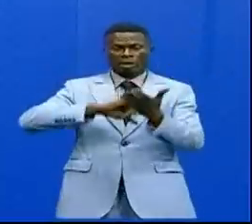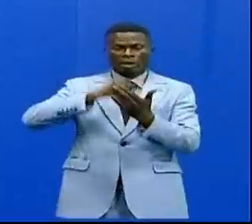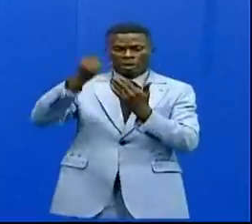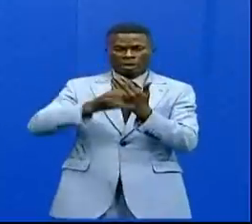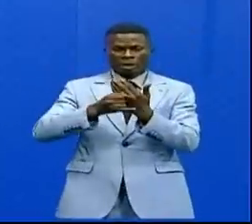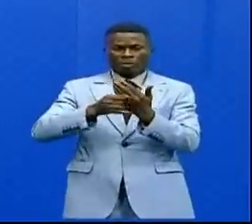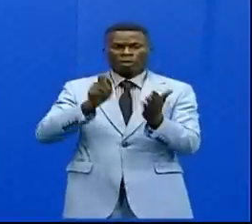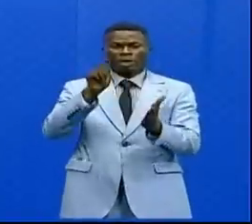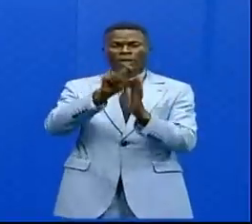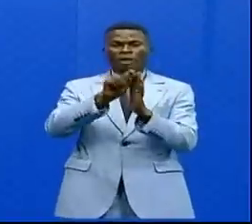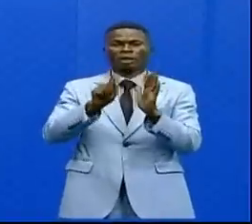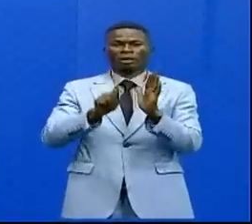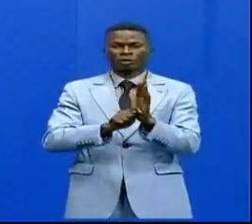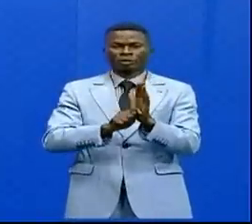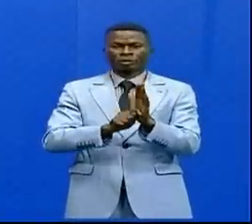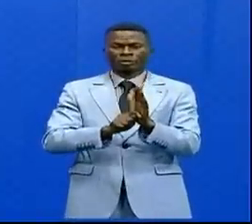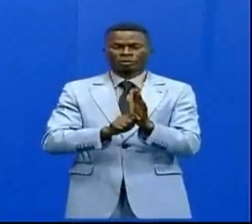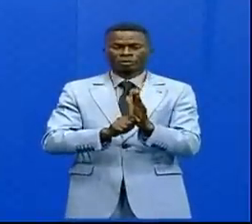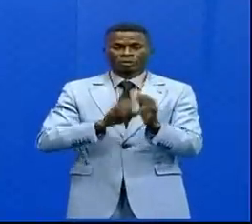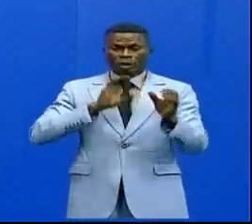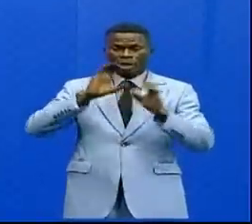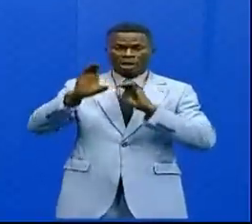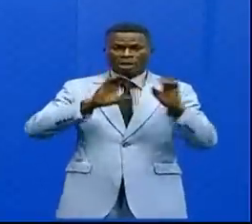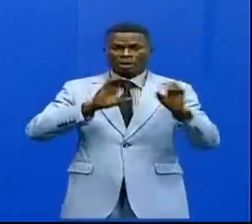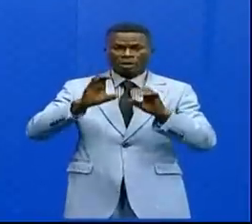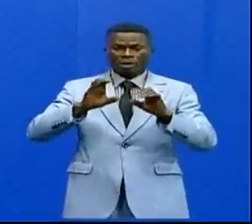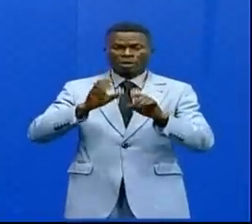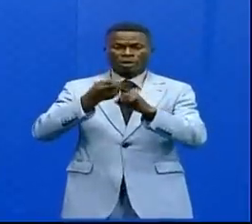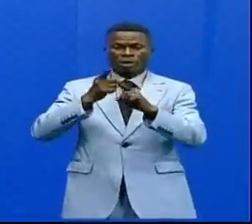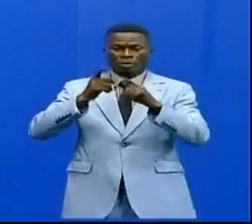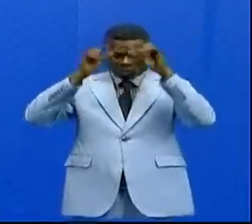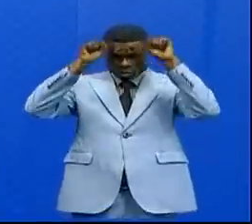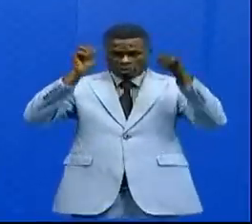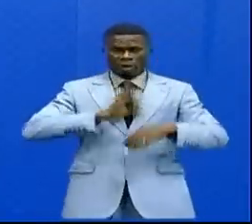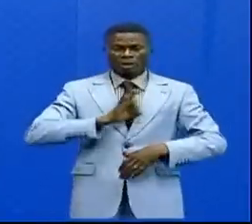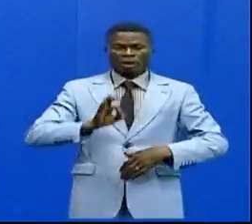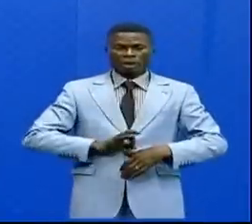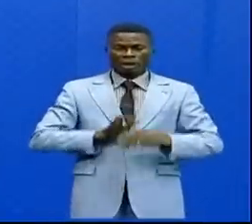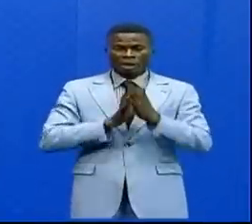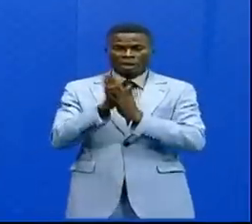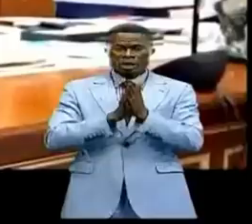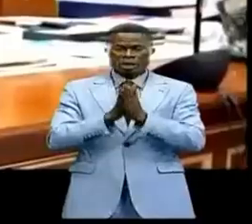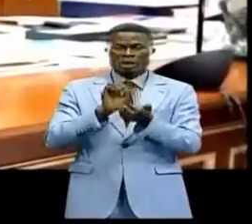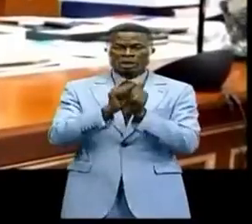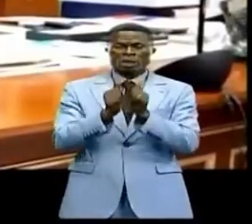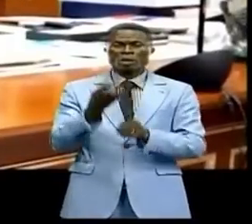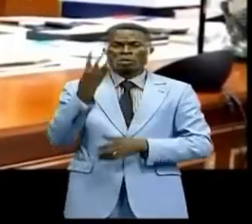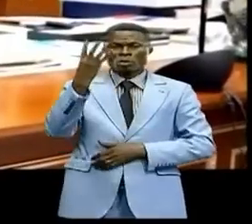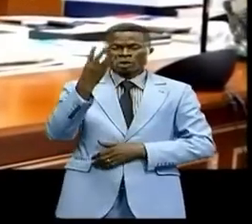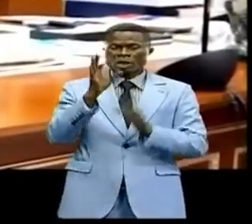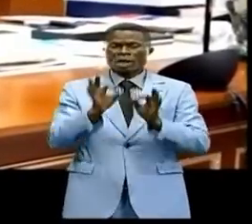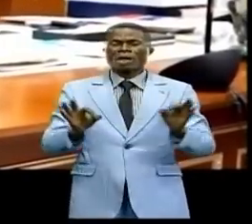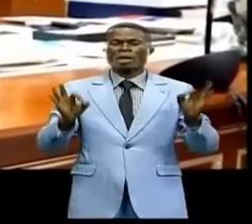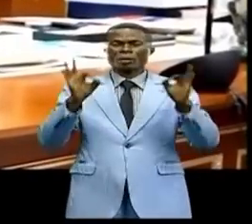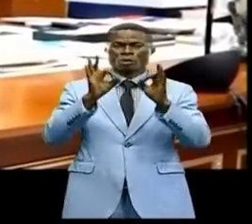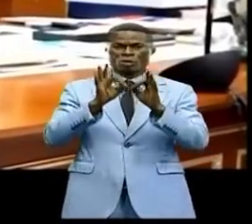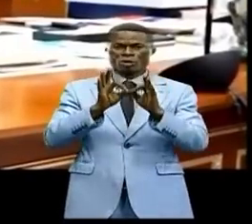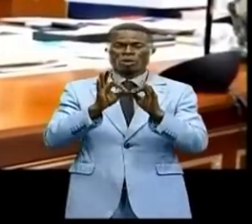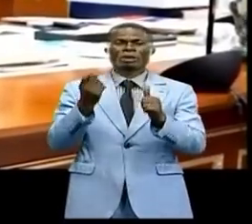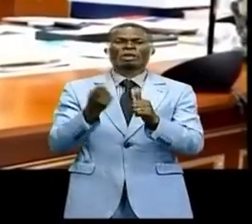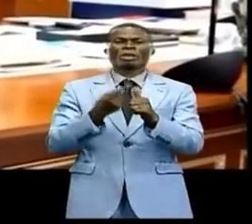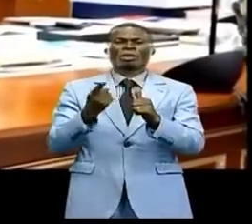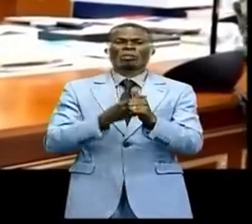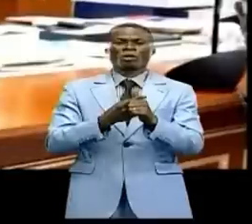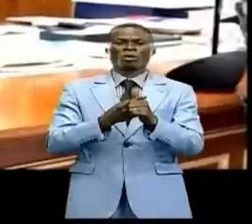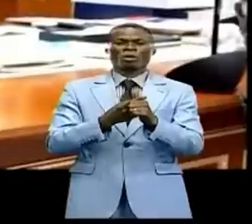de texte. La communication du président de la République a porté sur 4 points principaux, à savoir